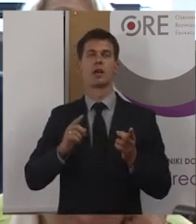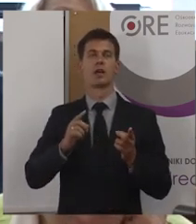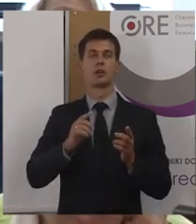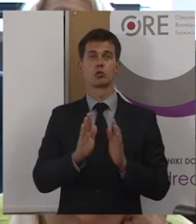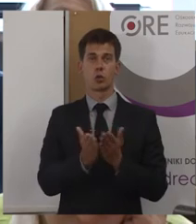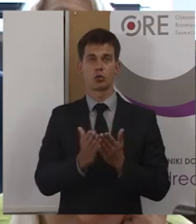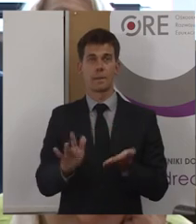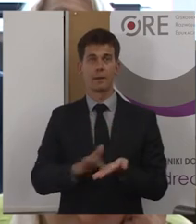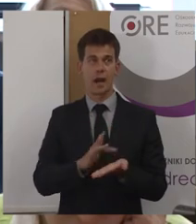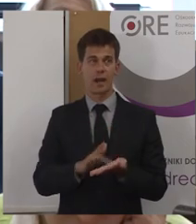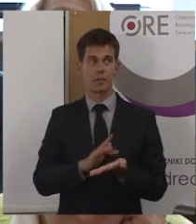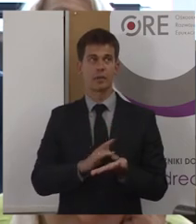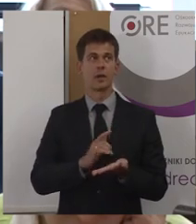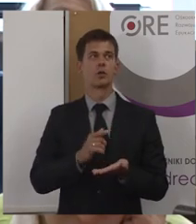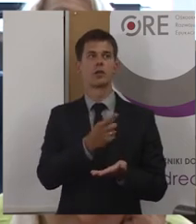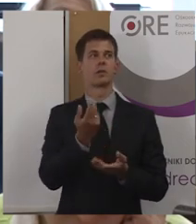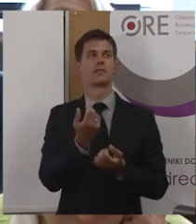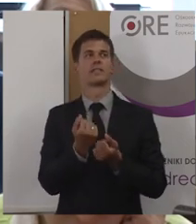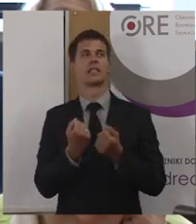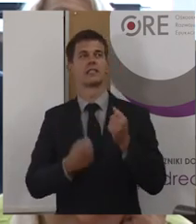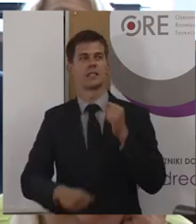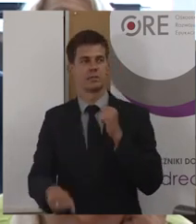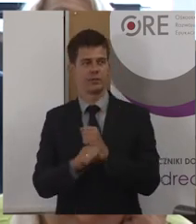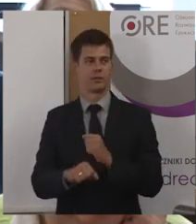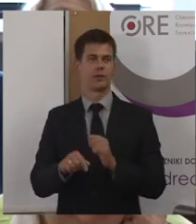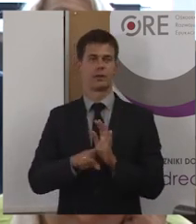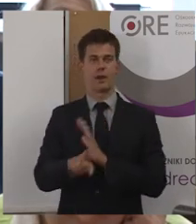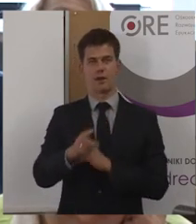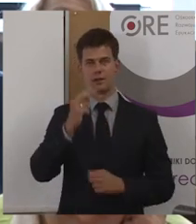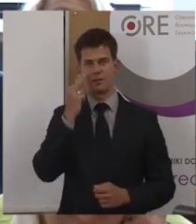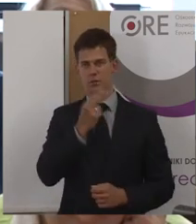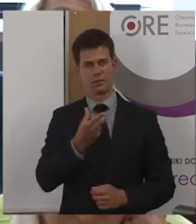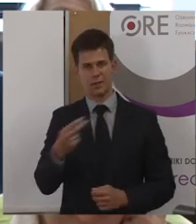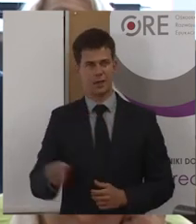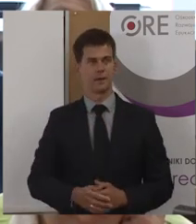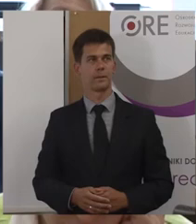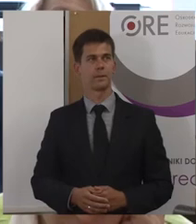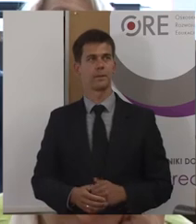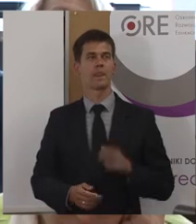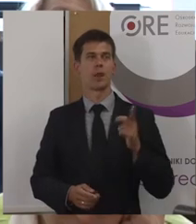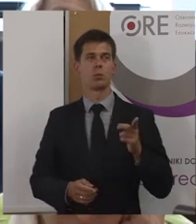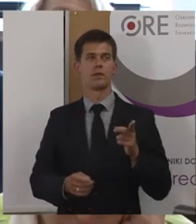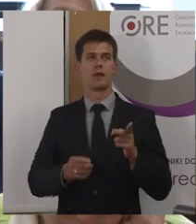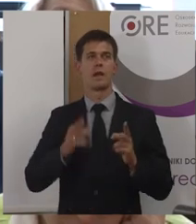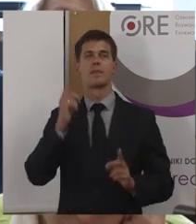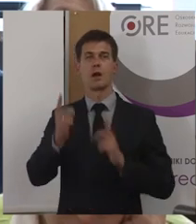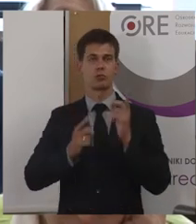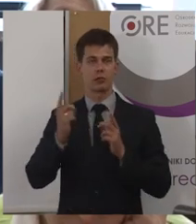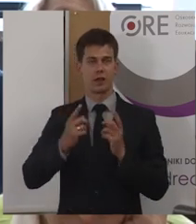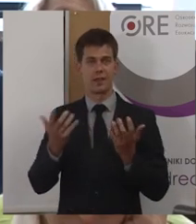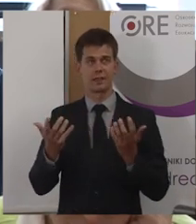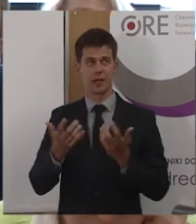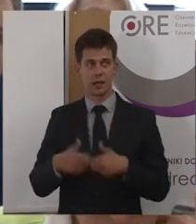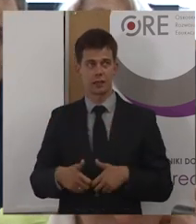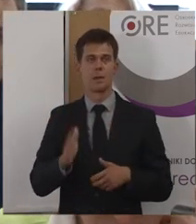tylko żeby, ja mam takie tutaj wątpliwość. Nauczyciele, jeszcze pozwólcie mi to dokończyć, nauczyciele z integracji, nie wszyscy, ale część, pójdzie